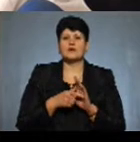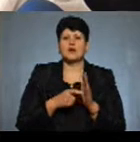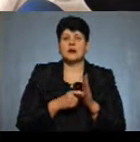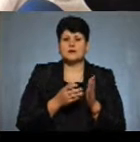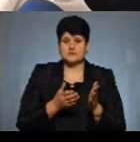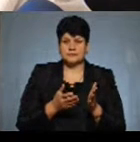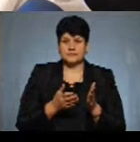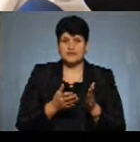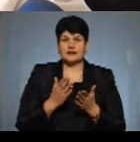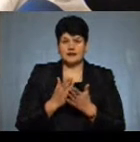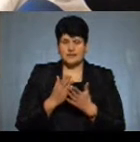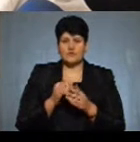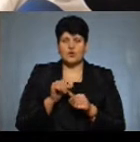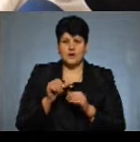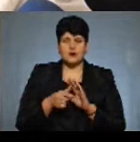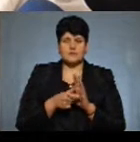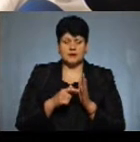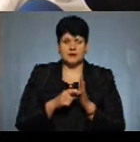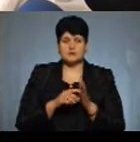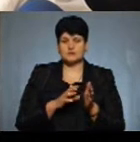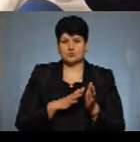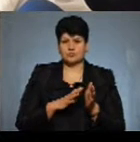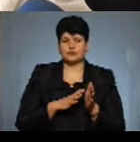так, в певних класах